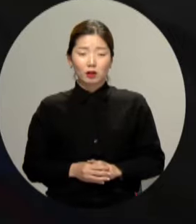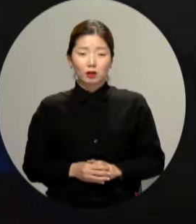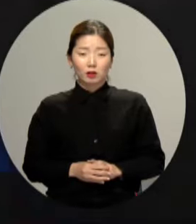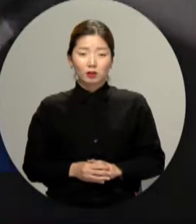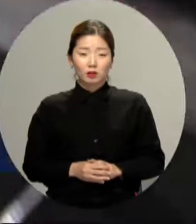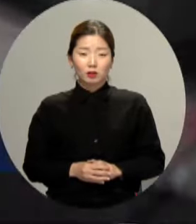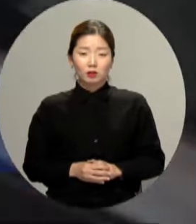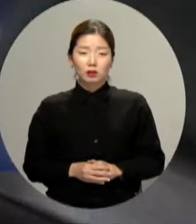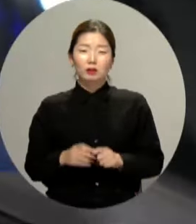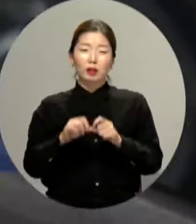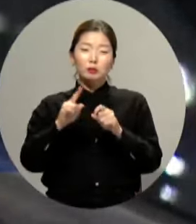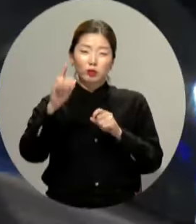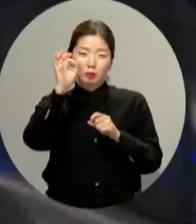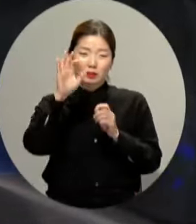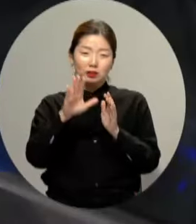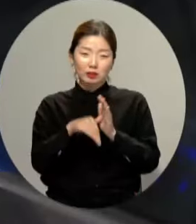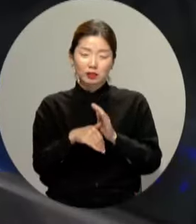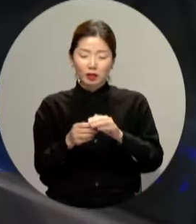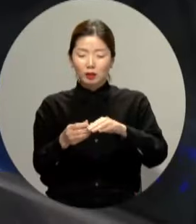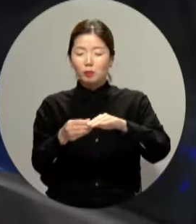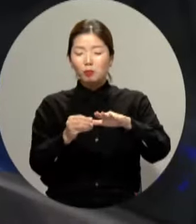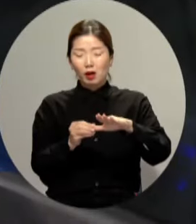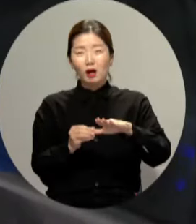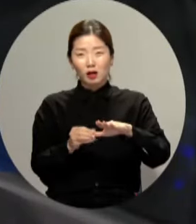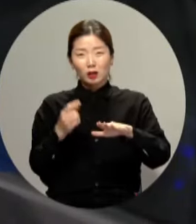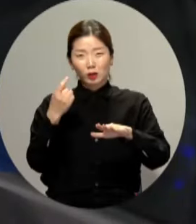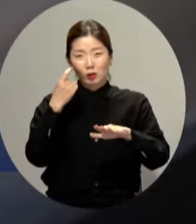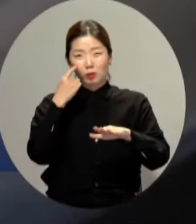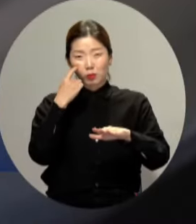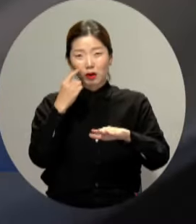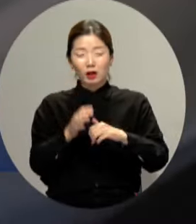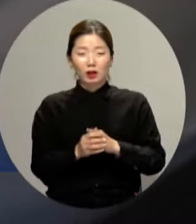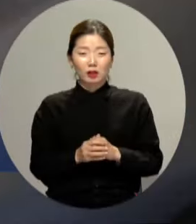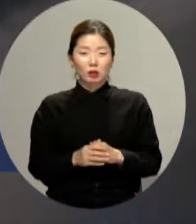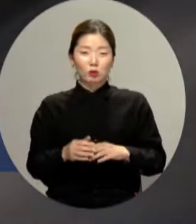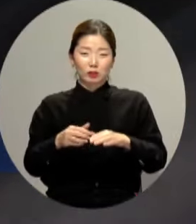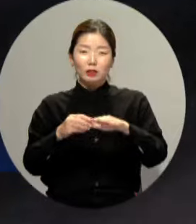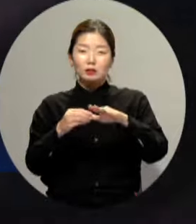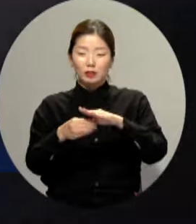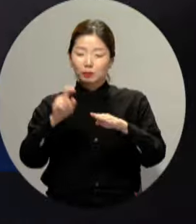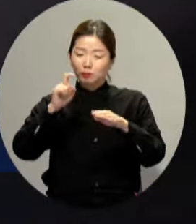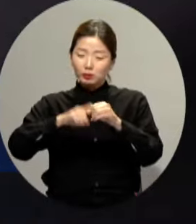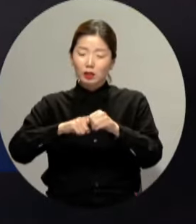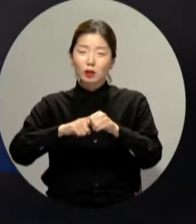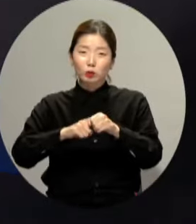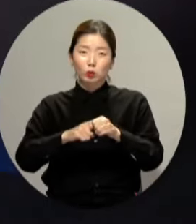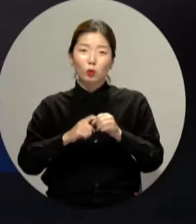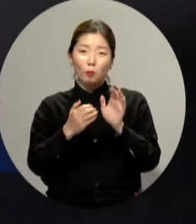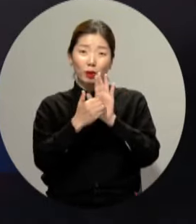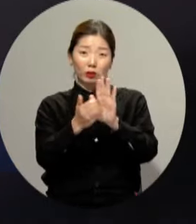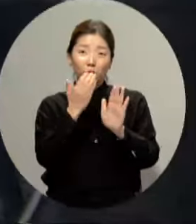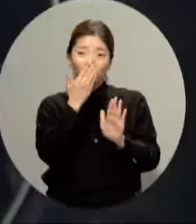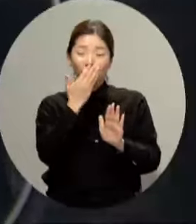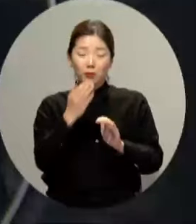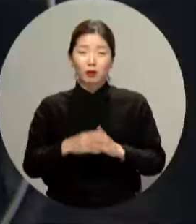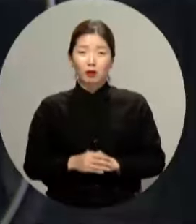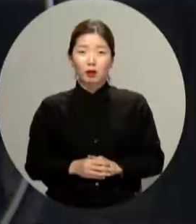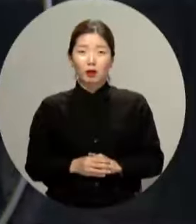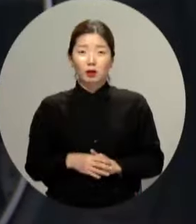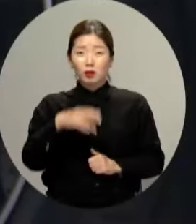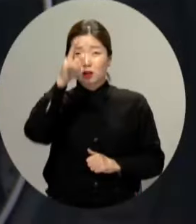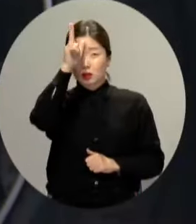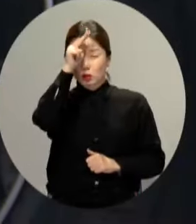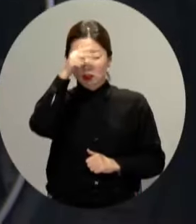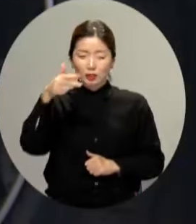차량 털이들이 추정되지 않은 차량을 노리거든요. 추정만 잘 해주셔도 예방이 좀 되지 않을까 싶어요.